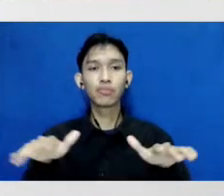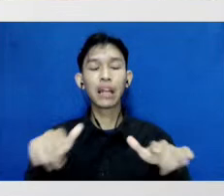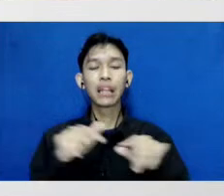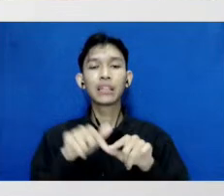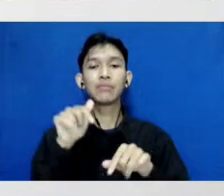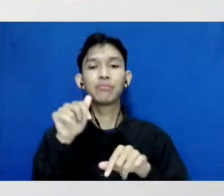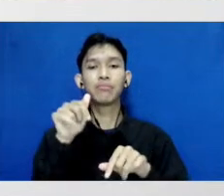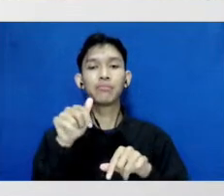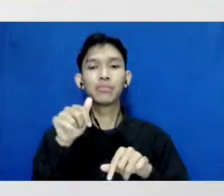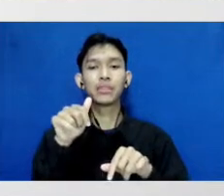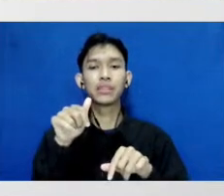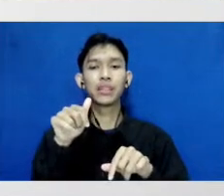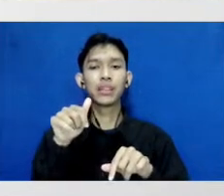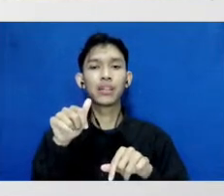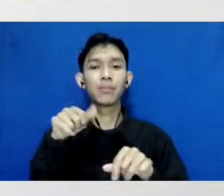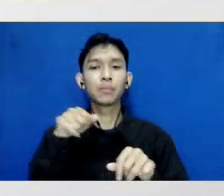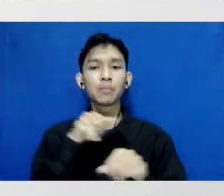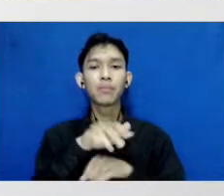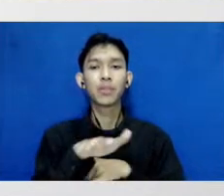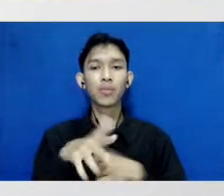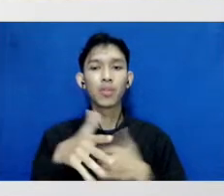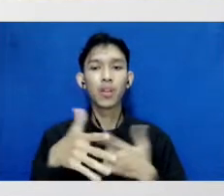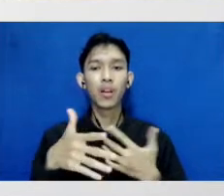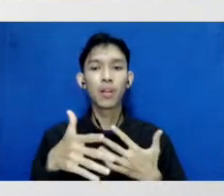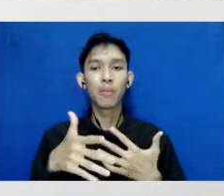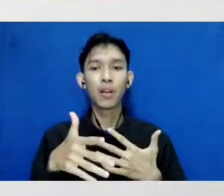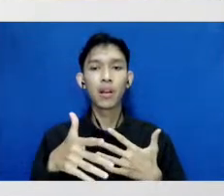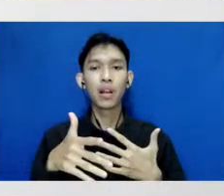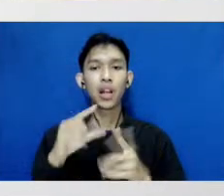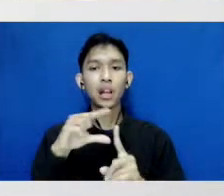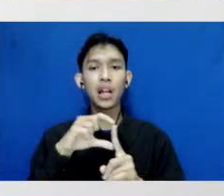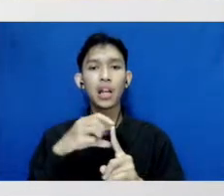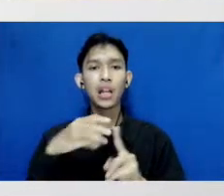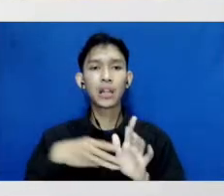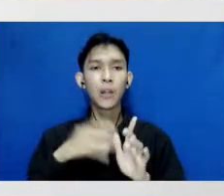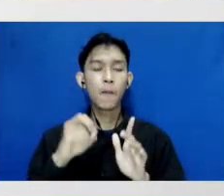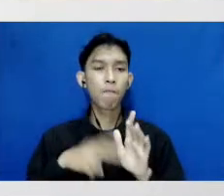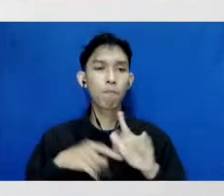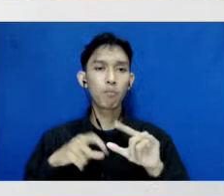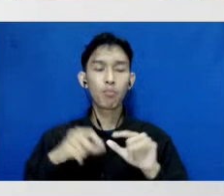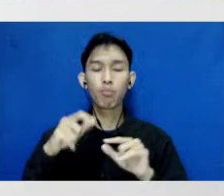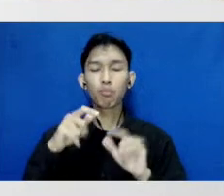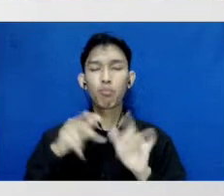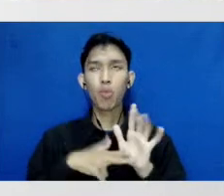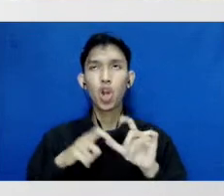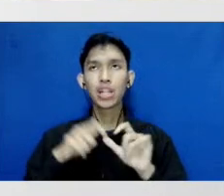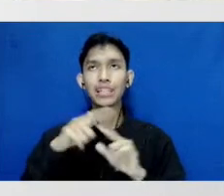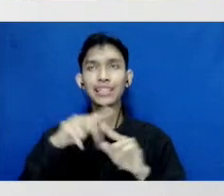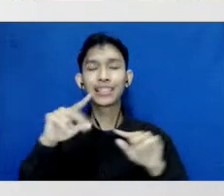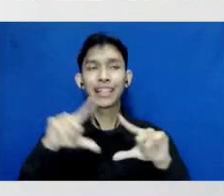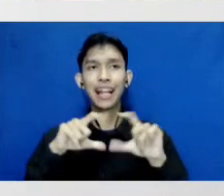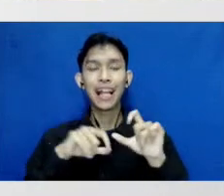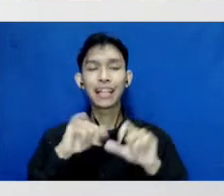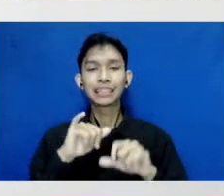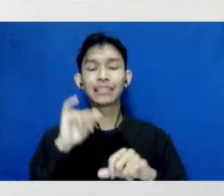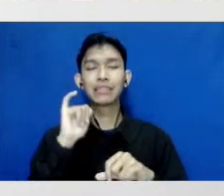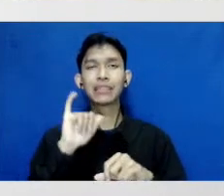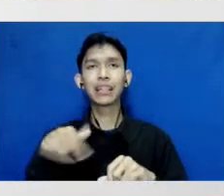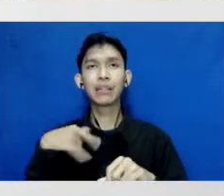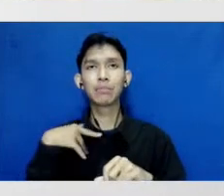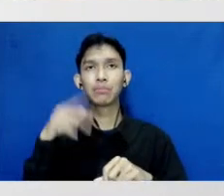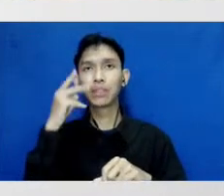memang berujung kepada demonstrasi pada waktu 2019. Jadi, kita bisa lihat dari dua contoh singkat